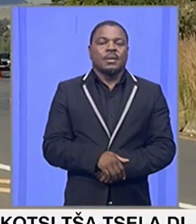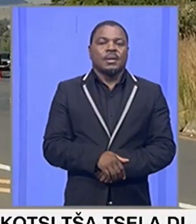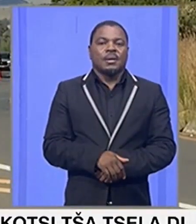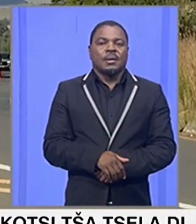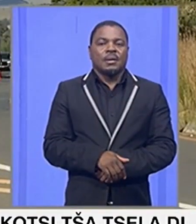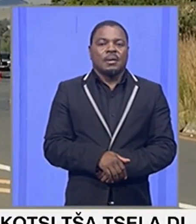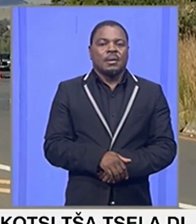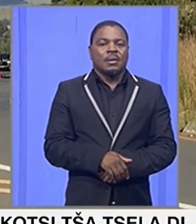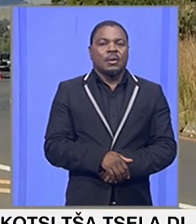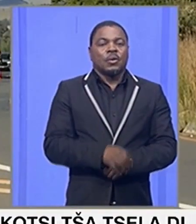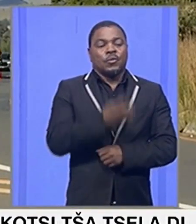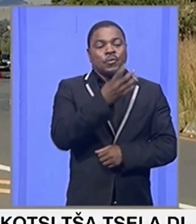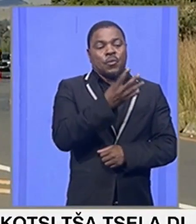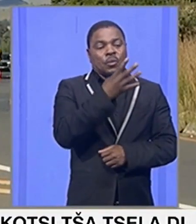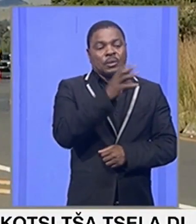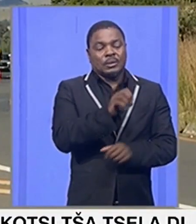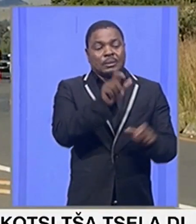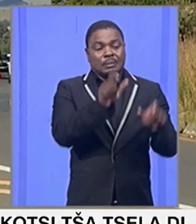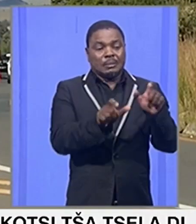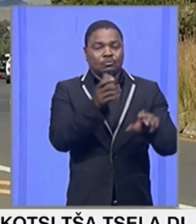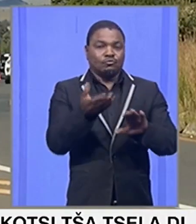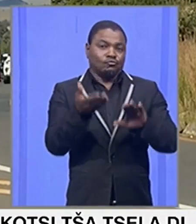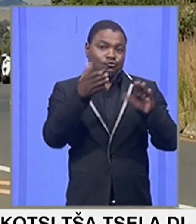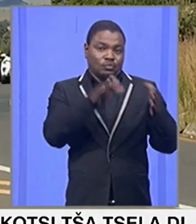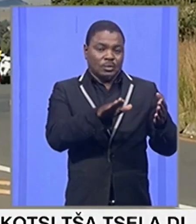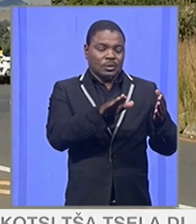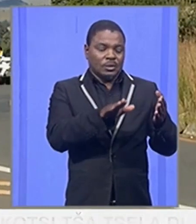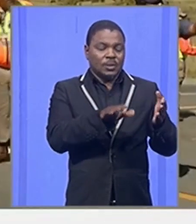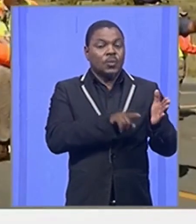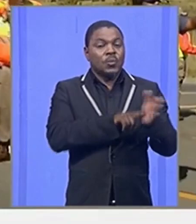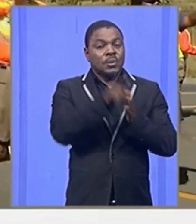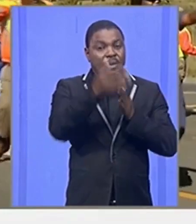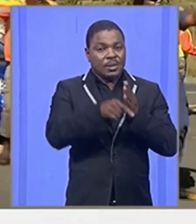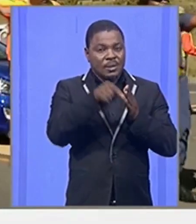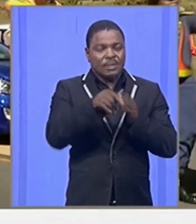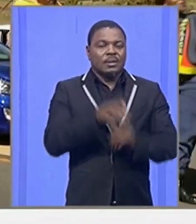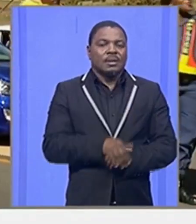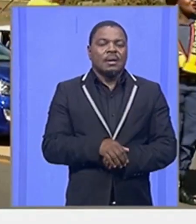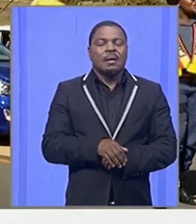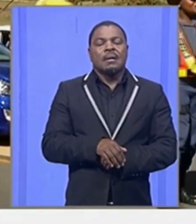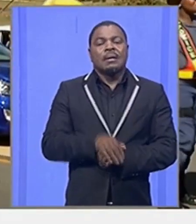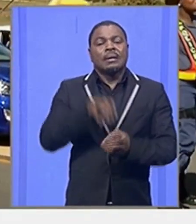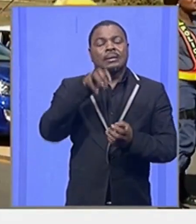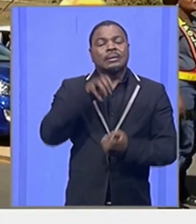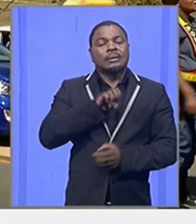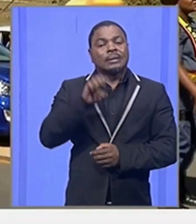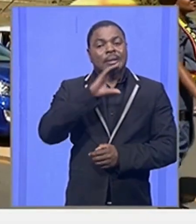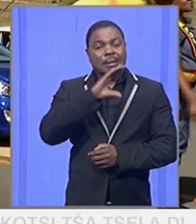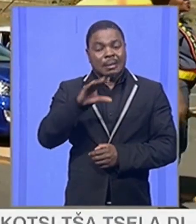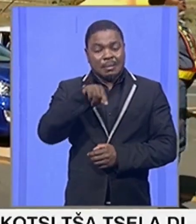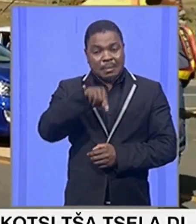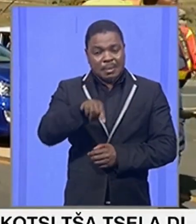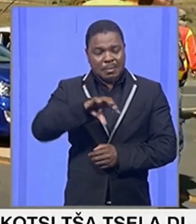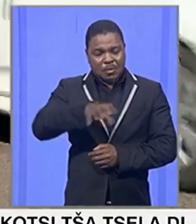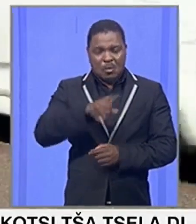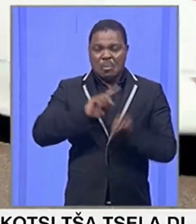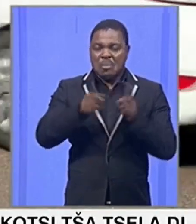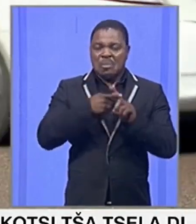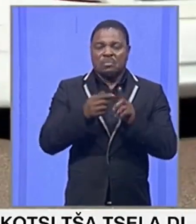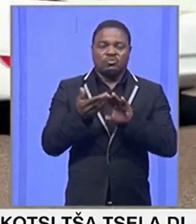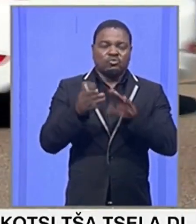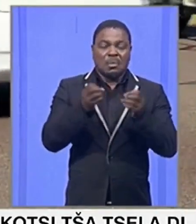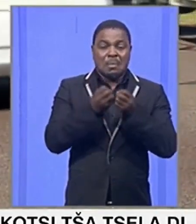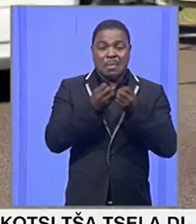Batho ba masomepedi ba hlokofetse mafelelong a beke, province ya Eastern Cape ena le palo ya godimo ya dikotsi ka nako